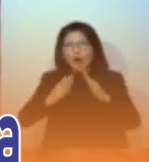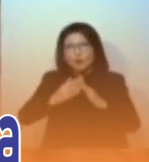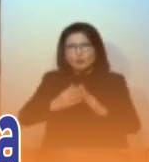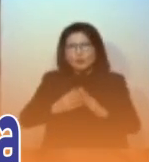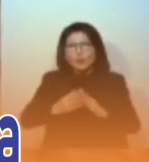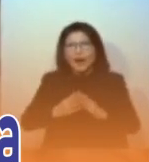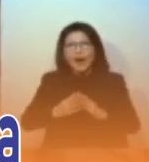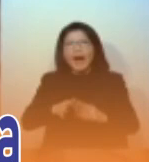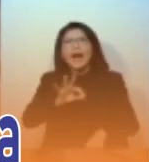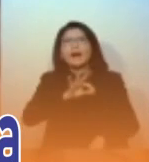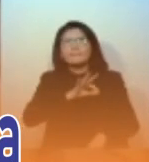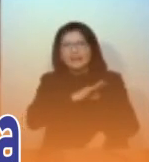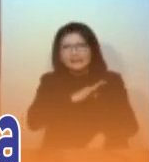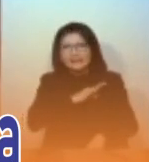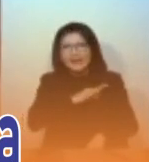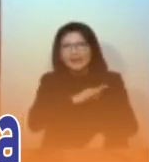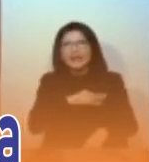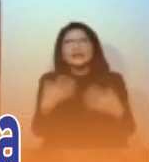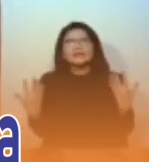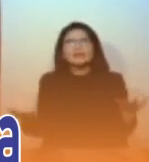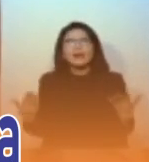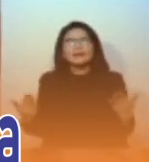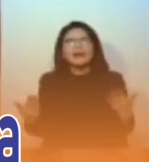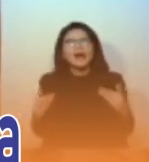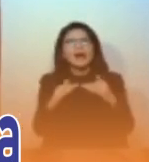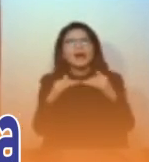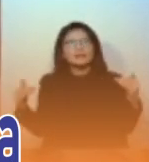di mana rasa keadilan kita? Okay.